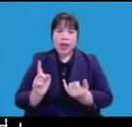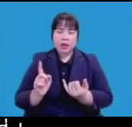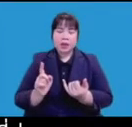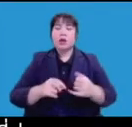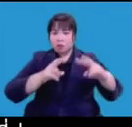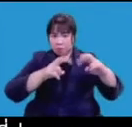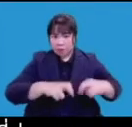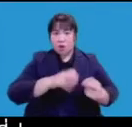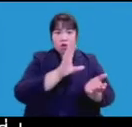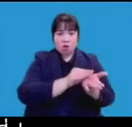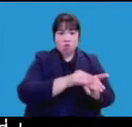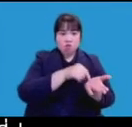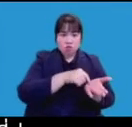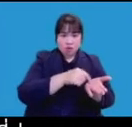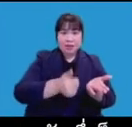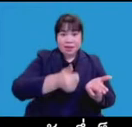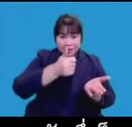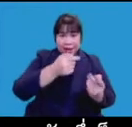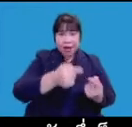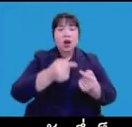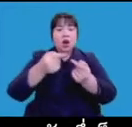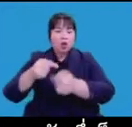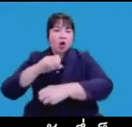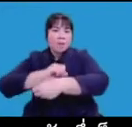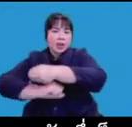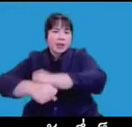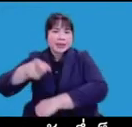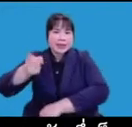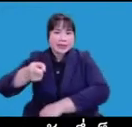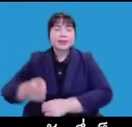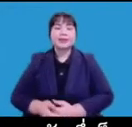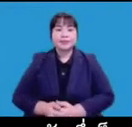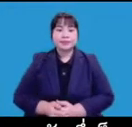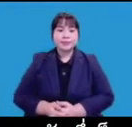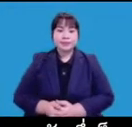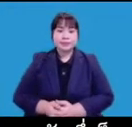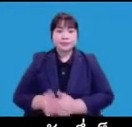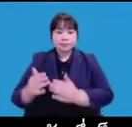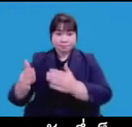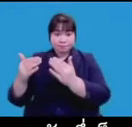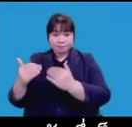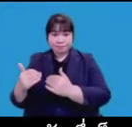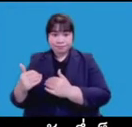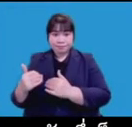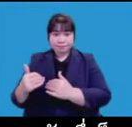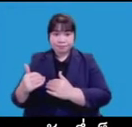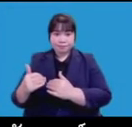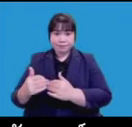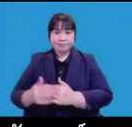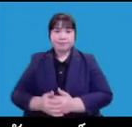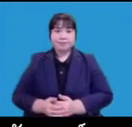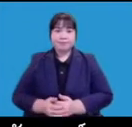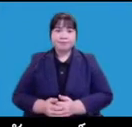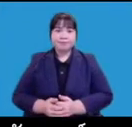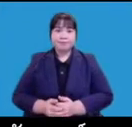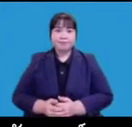ข้อมูลก่อนนะครับแล้วก็จากข้อมูลที่ได้เนี่ยก็ไปสู่การปฏิบัตินะครับรวมไปถึงทาง